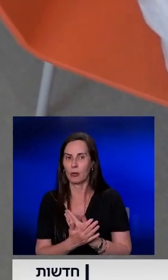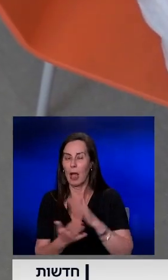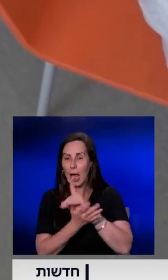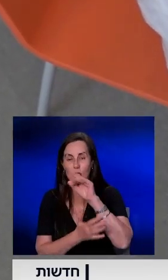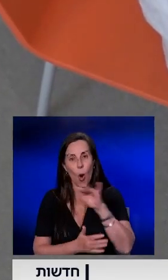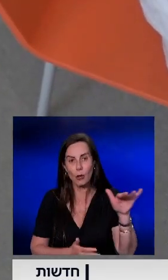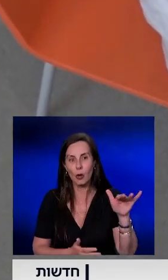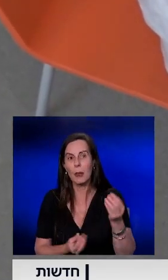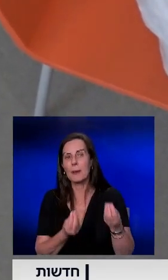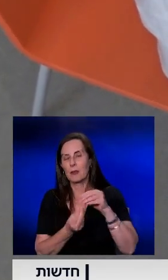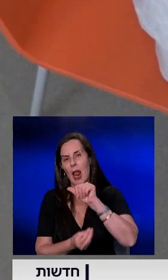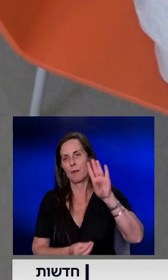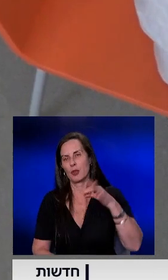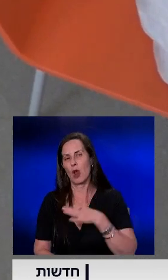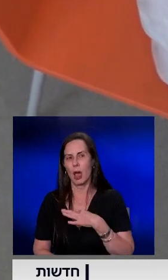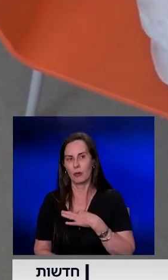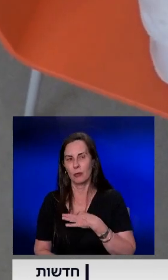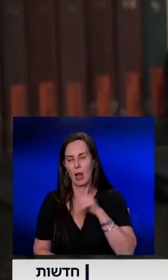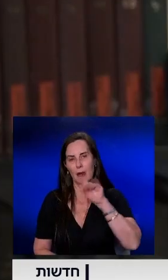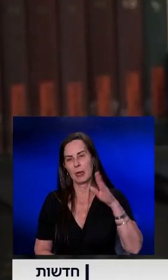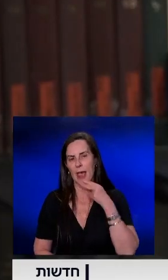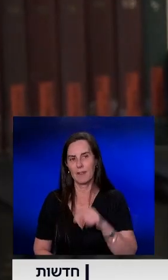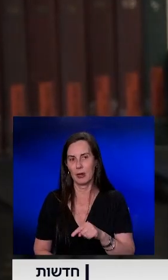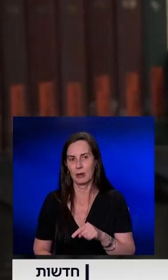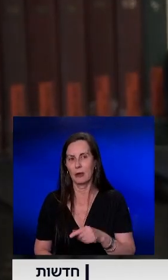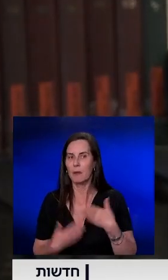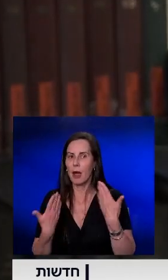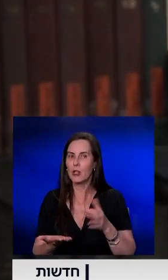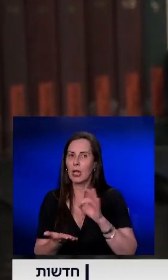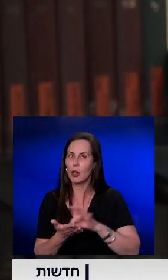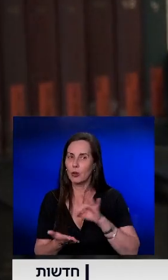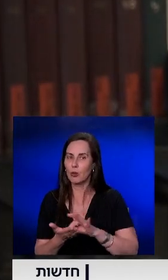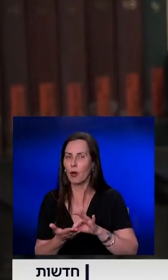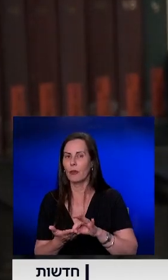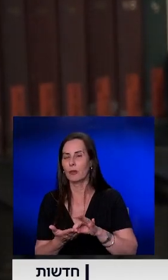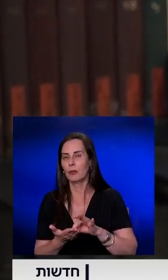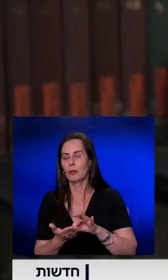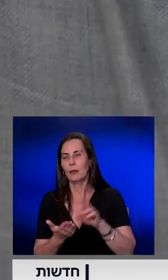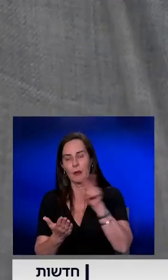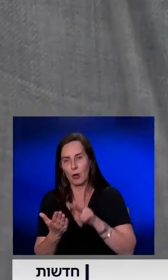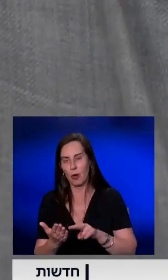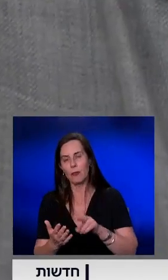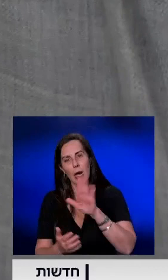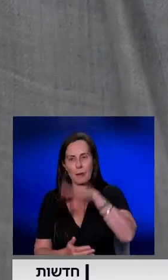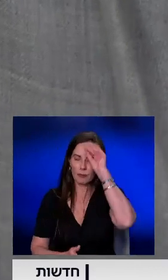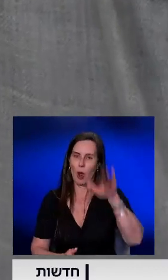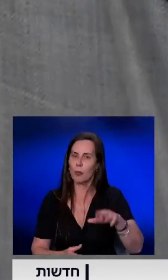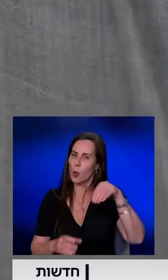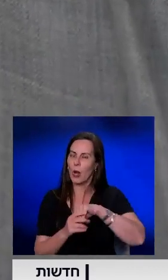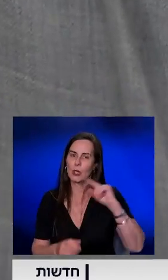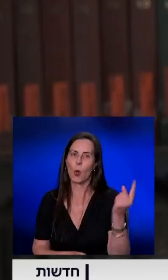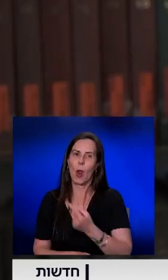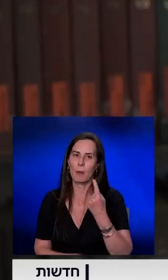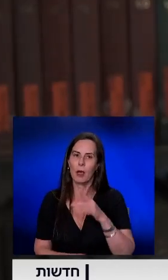אותיות שמצטרפות לאלף בית שלנו, לאלף בית העברי, ומאפשרות לקרוא ולכתוב בצורה רב-מגדרית שכוללת את כולם,